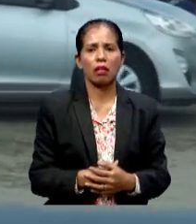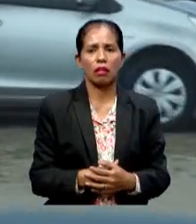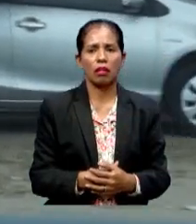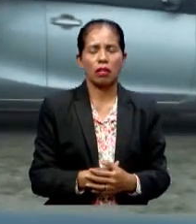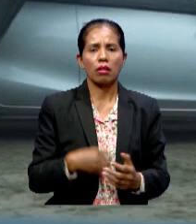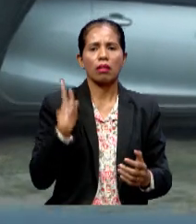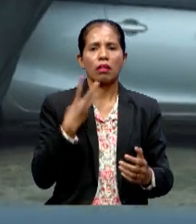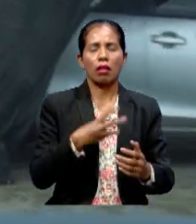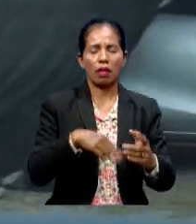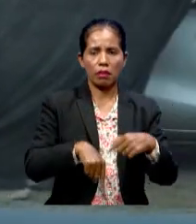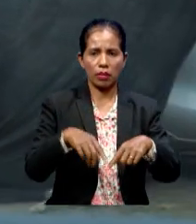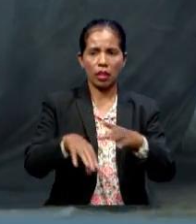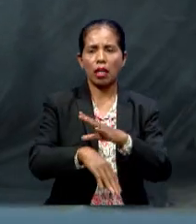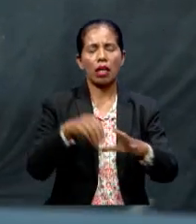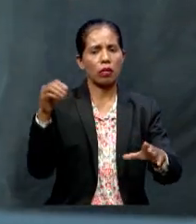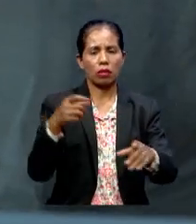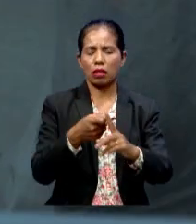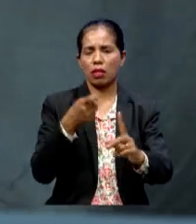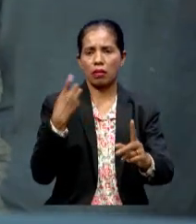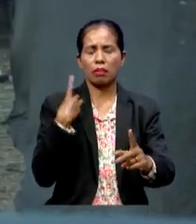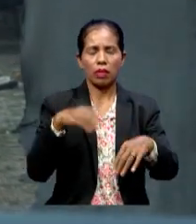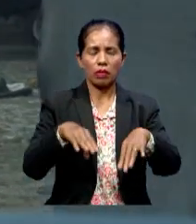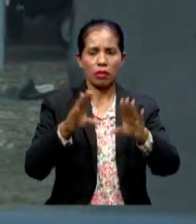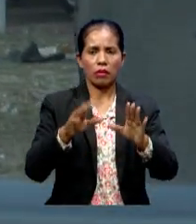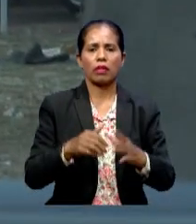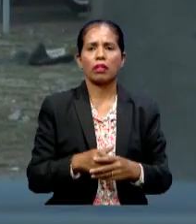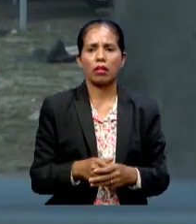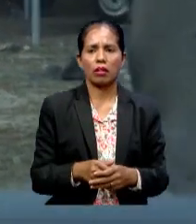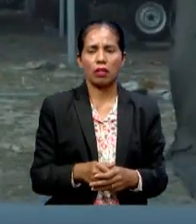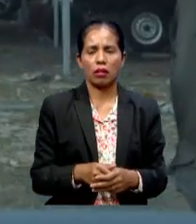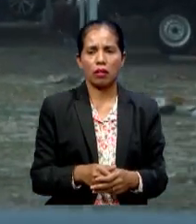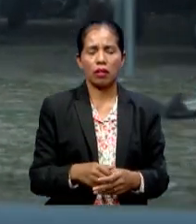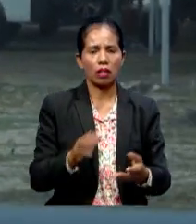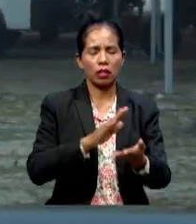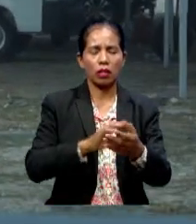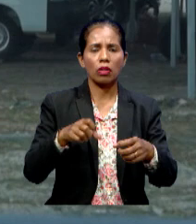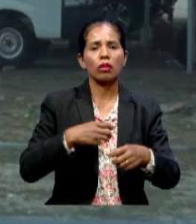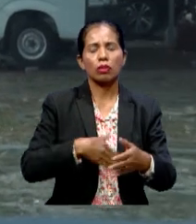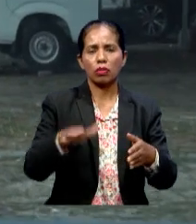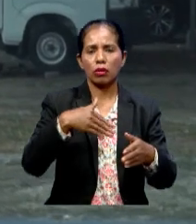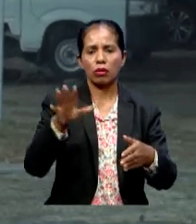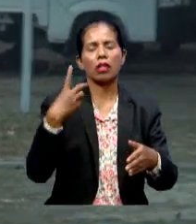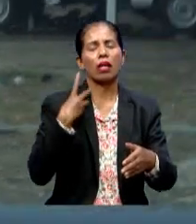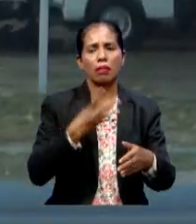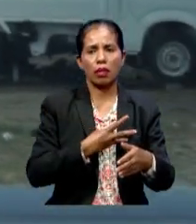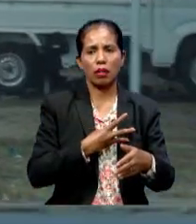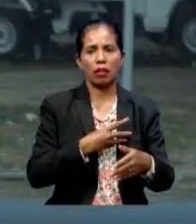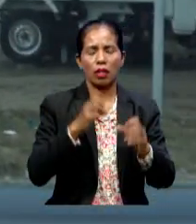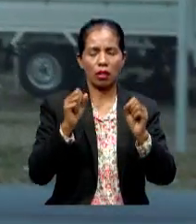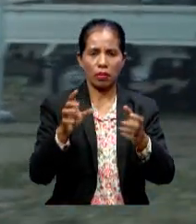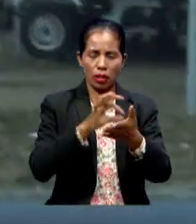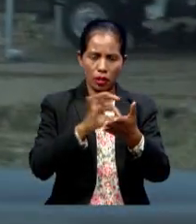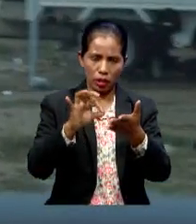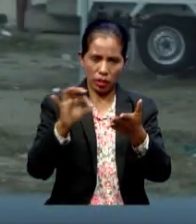kami sayona ma am fan sasane me e gube sana mentu duni duni bebe kami ma ami registri tia